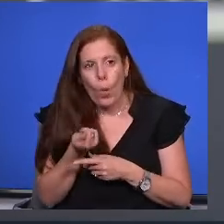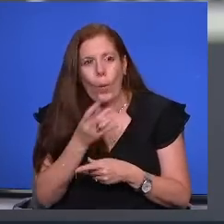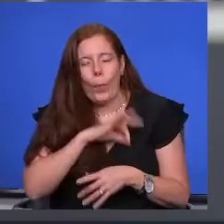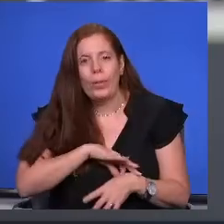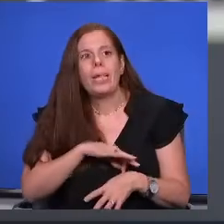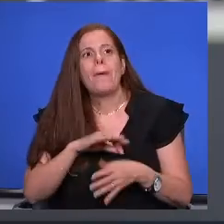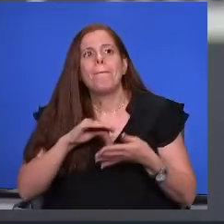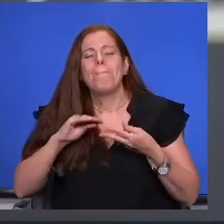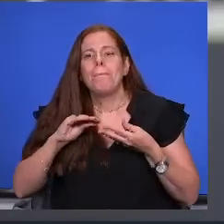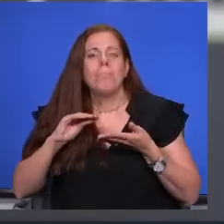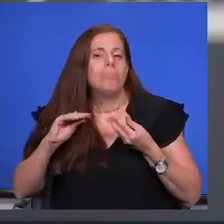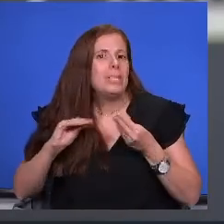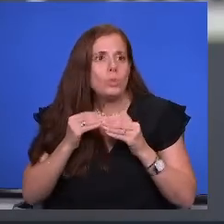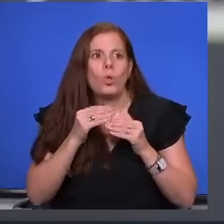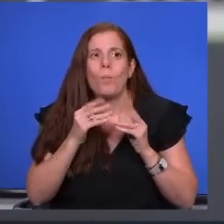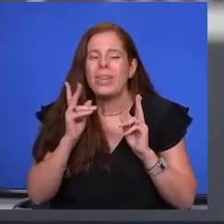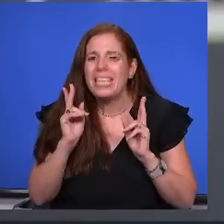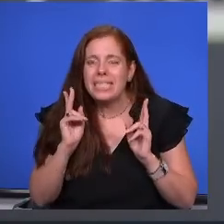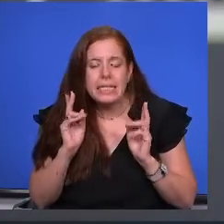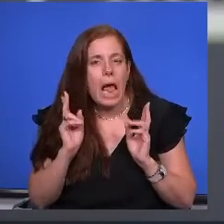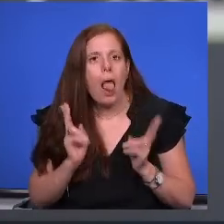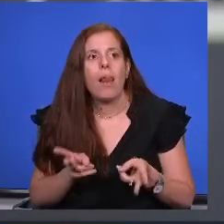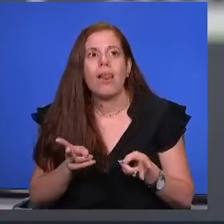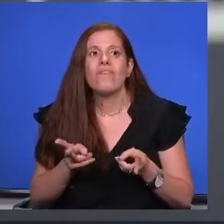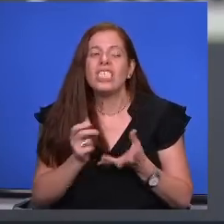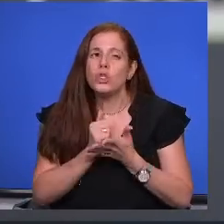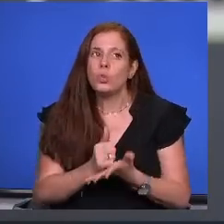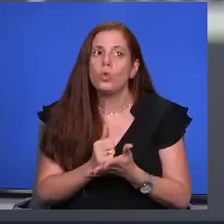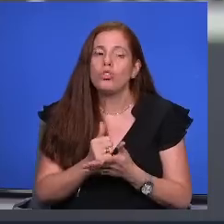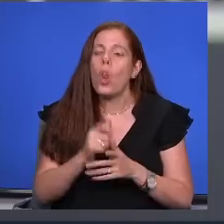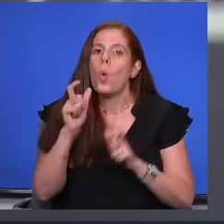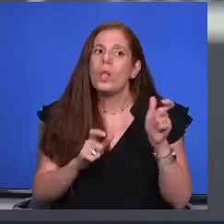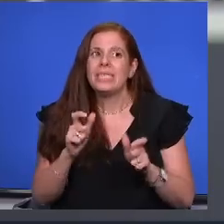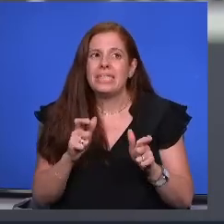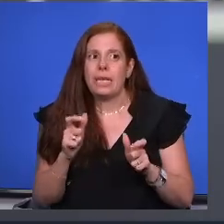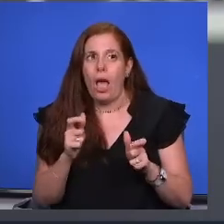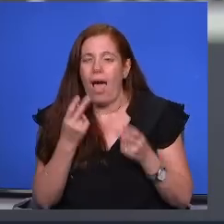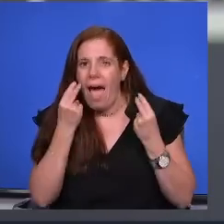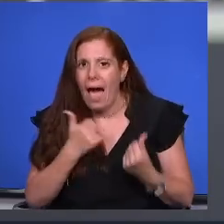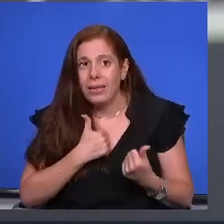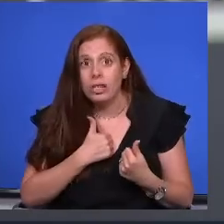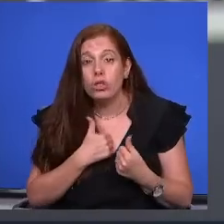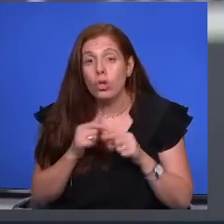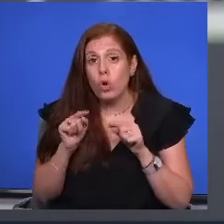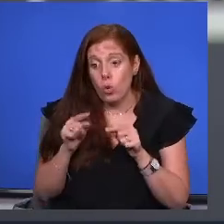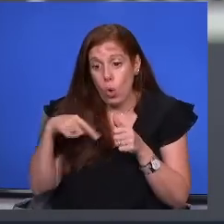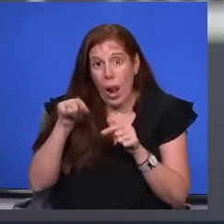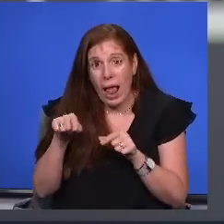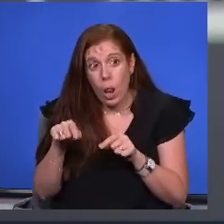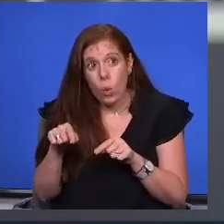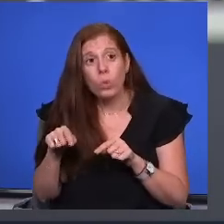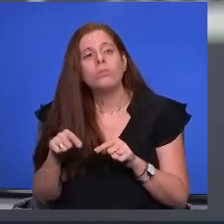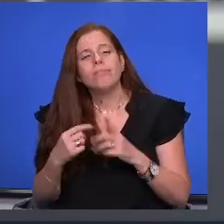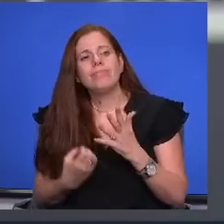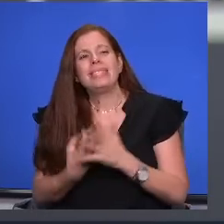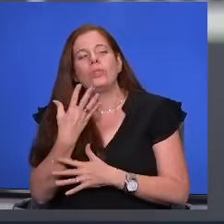במשק, וייצוג יתר של אוכלוסייה חרדית, כל אלו ביחד ייצרו תמריצים שליליים לתעסוקה